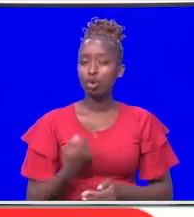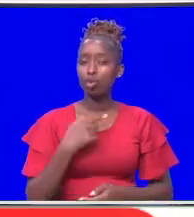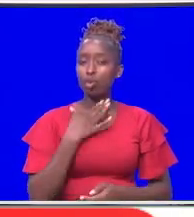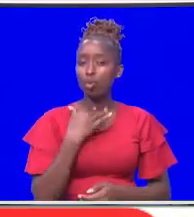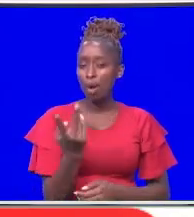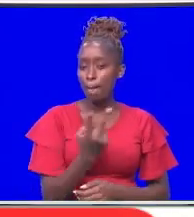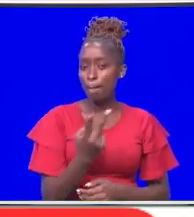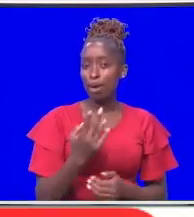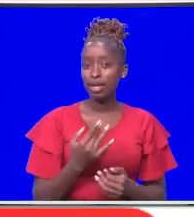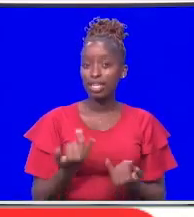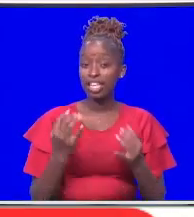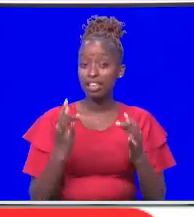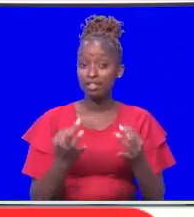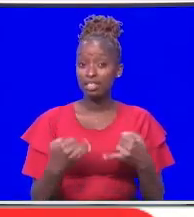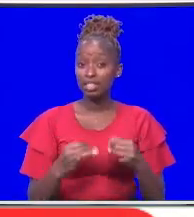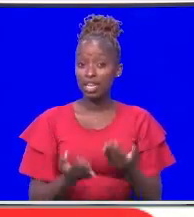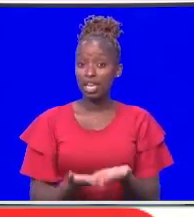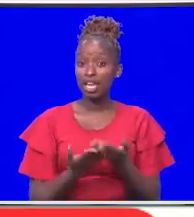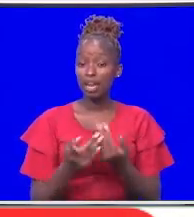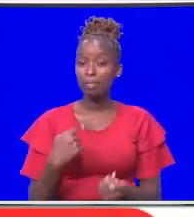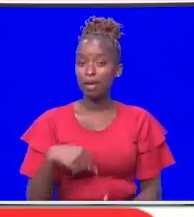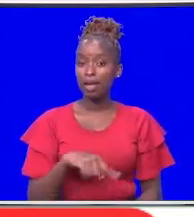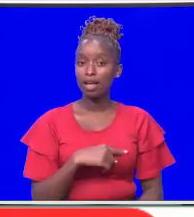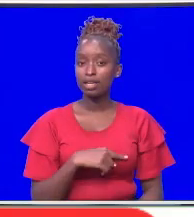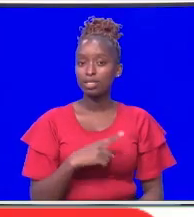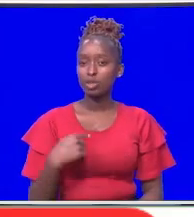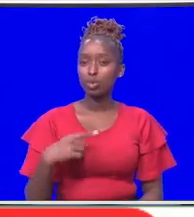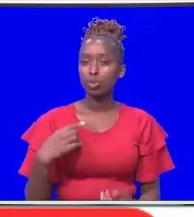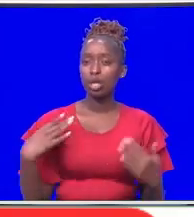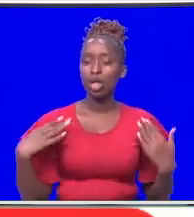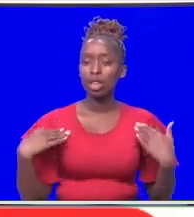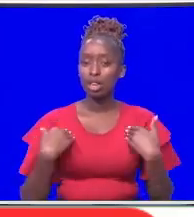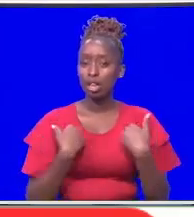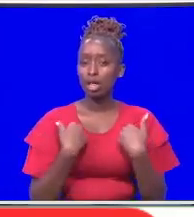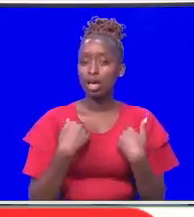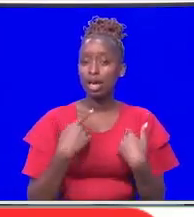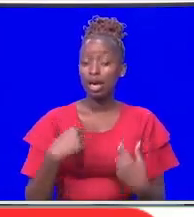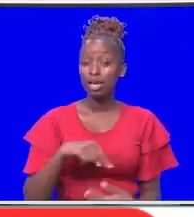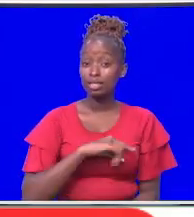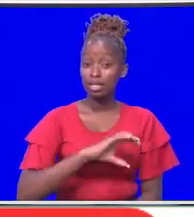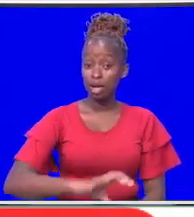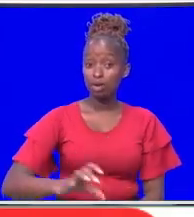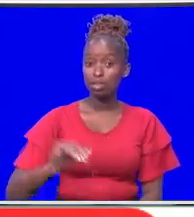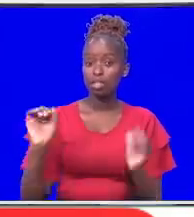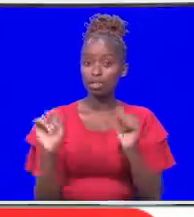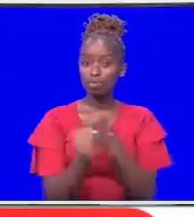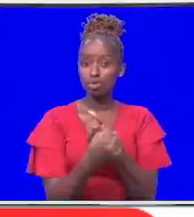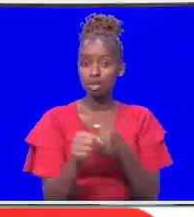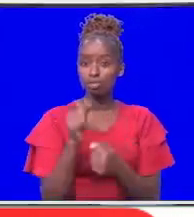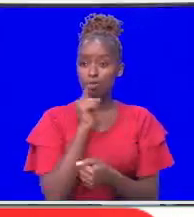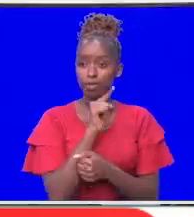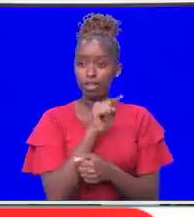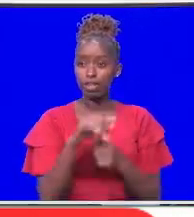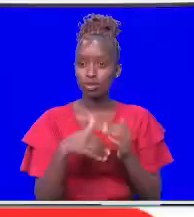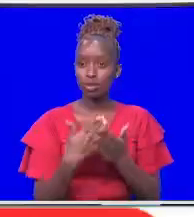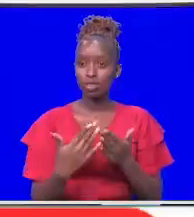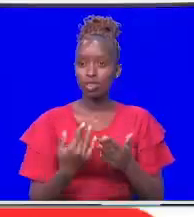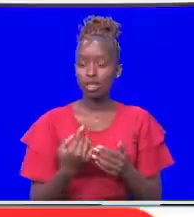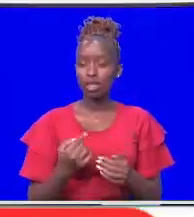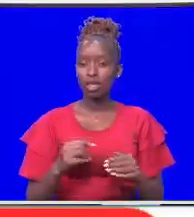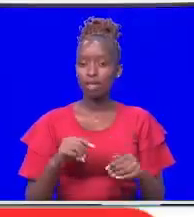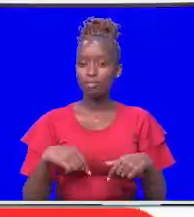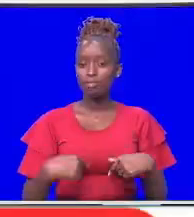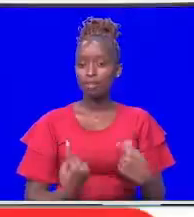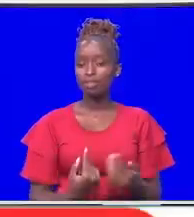Those emergency funds should come. We are overwhelmed. As counties hatuwezi kumaliza peke yetu. Baba,